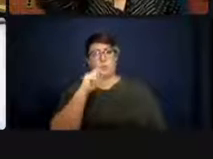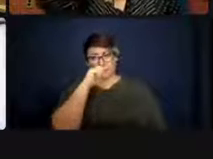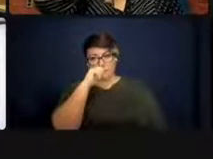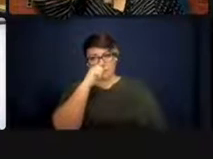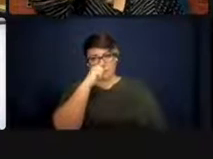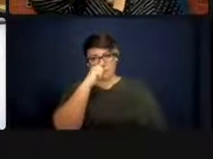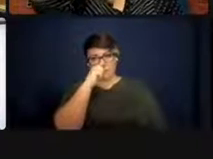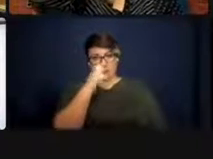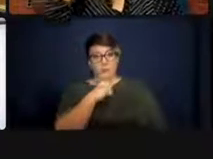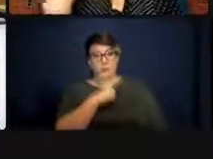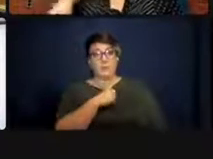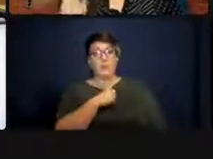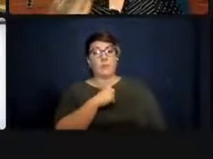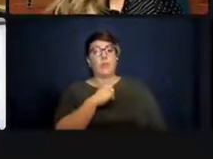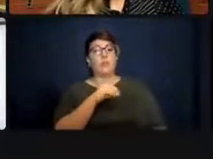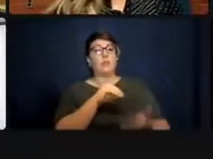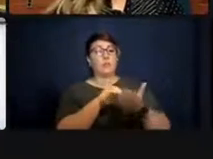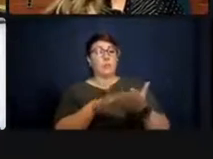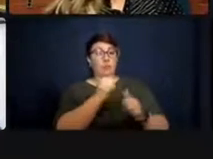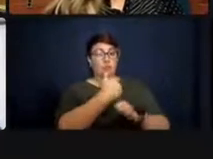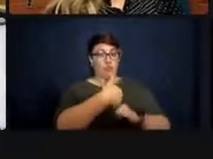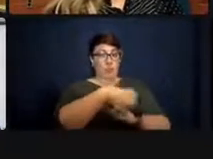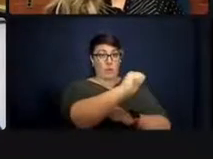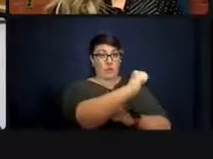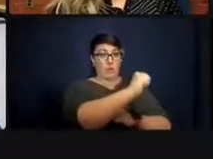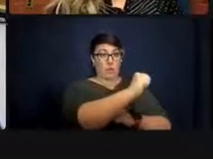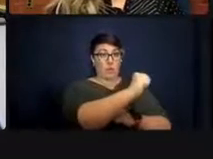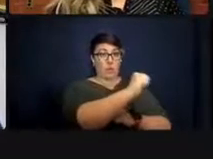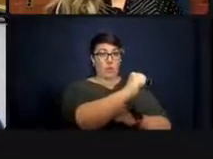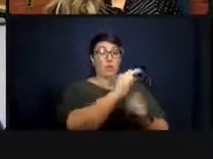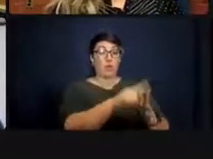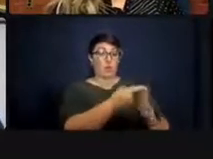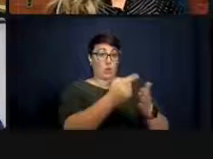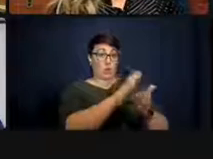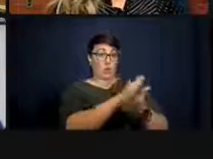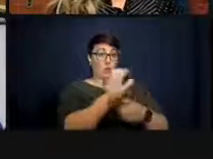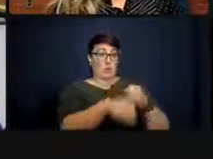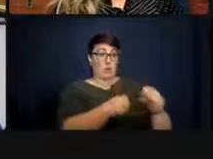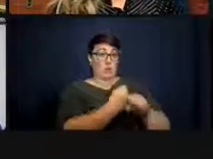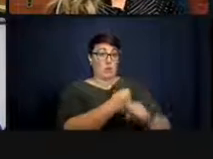2023. إذن الطلاب الذين ينتقلون بعد انتهاء